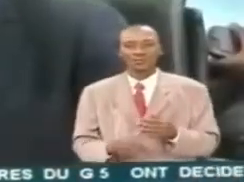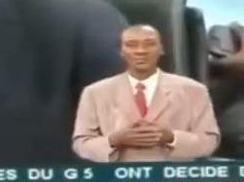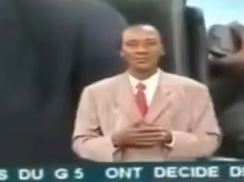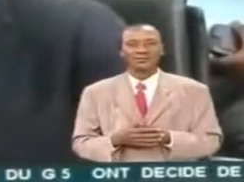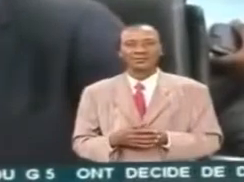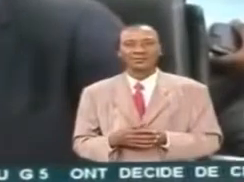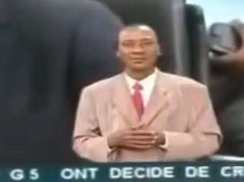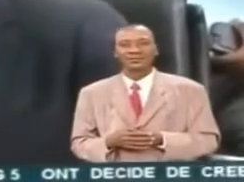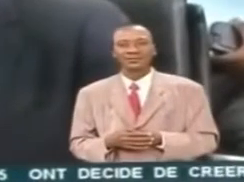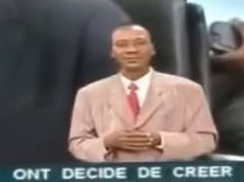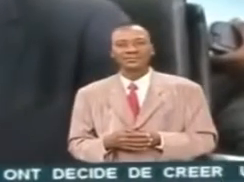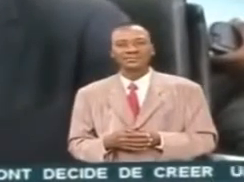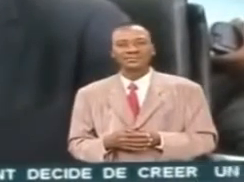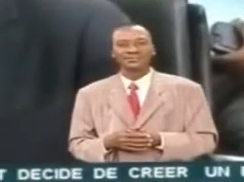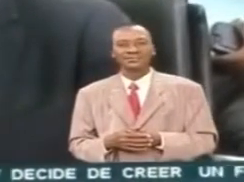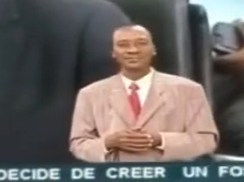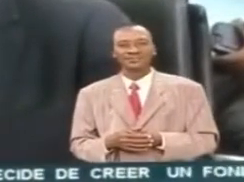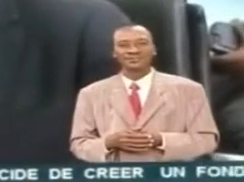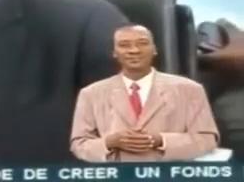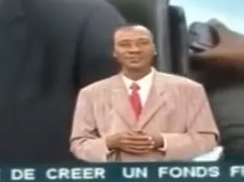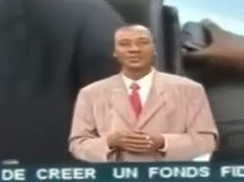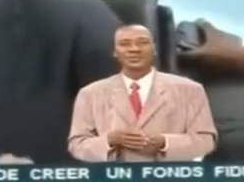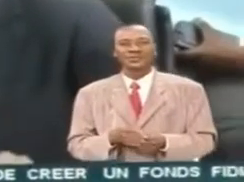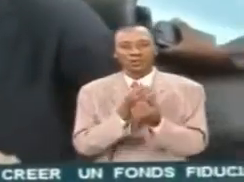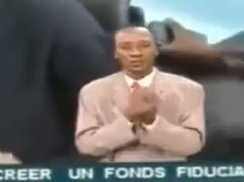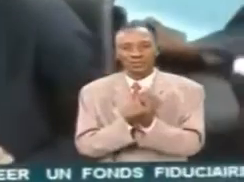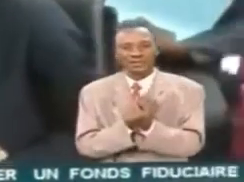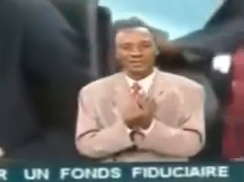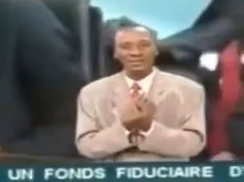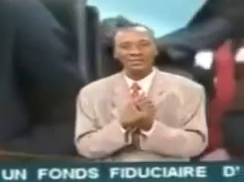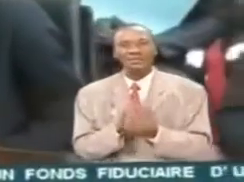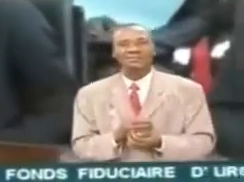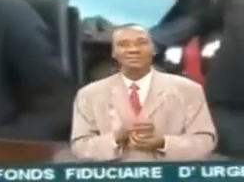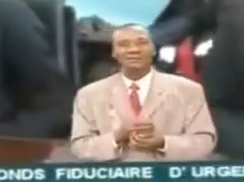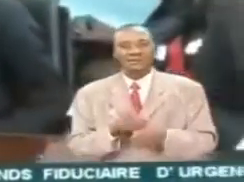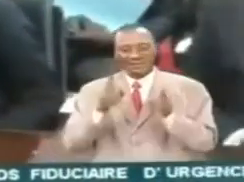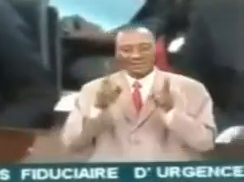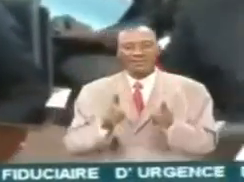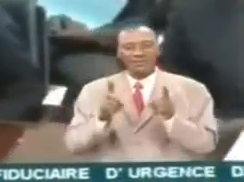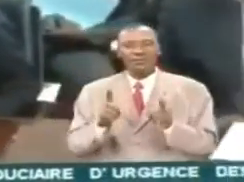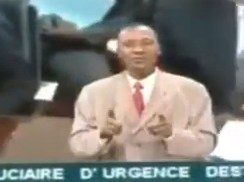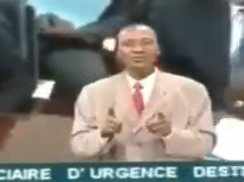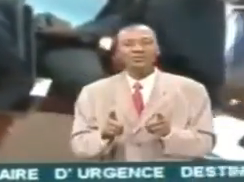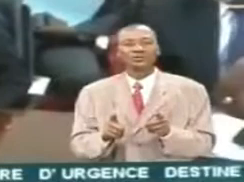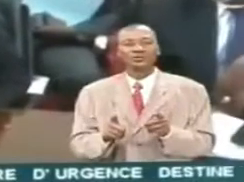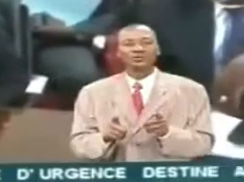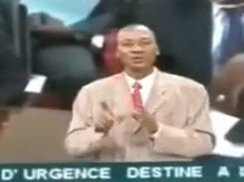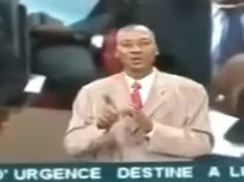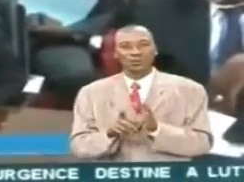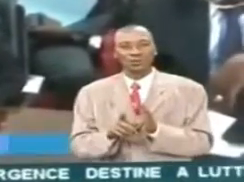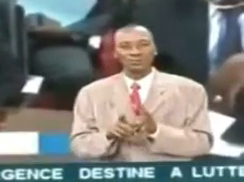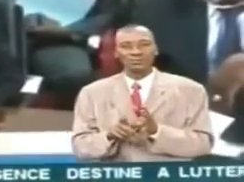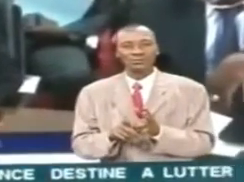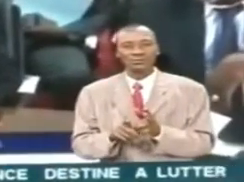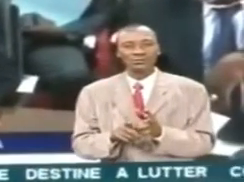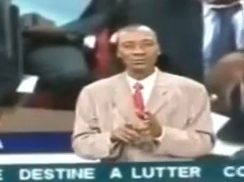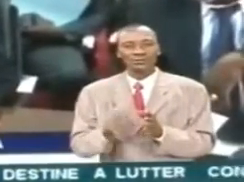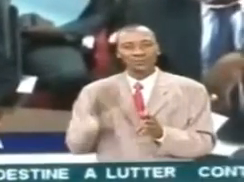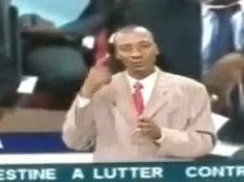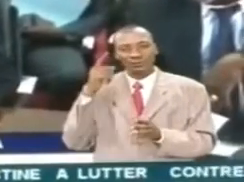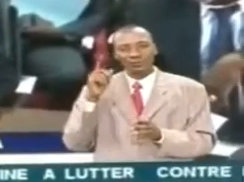Faire respecter scrupuleusement les dispositions légales et réglementaires en matière de